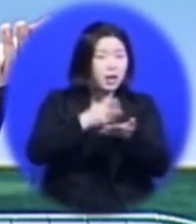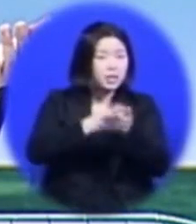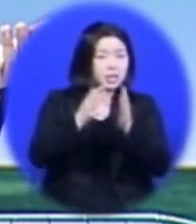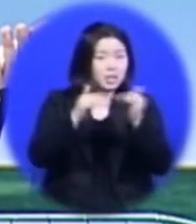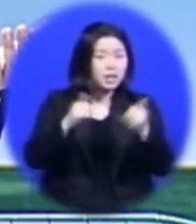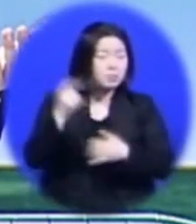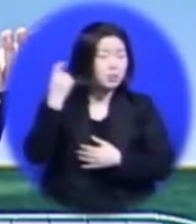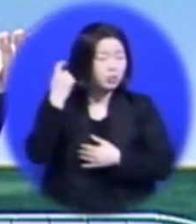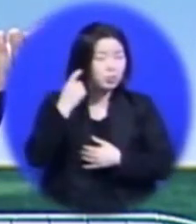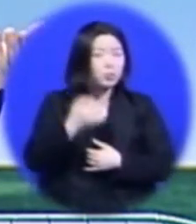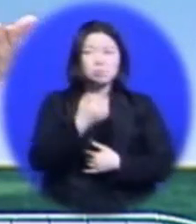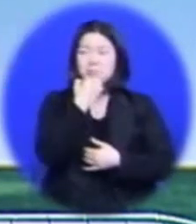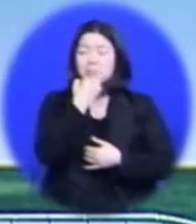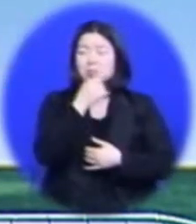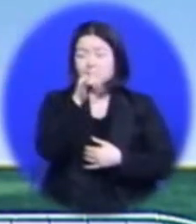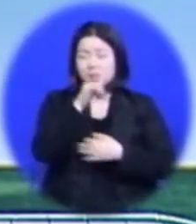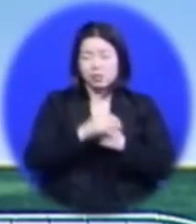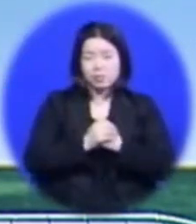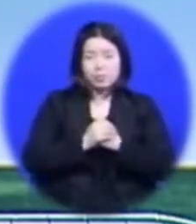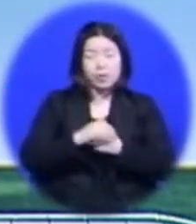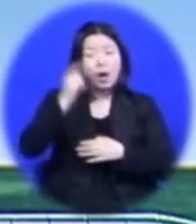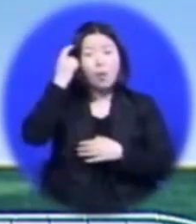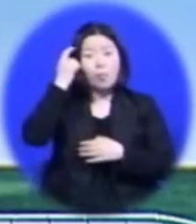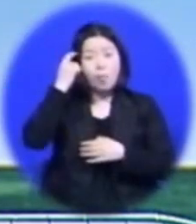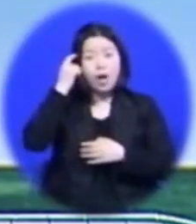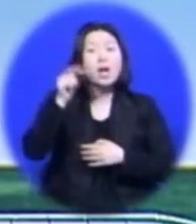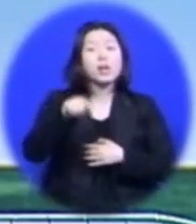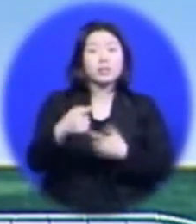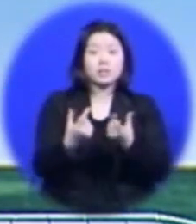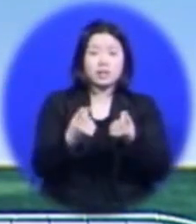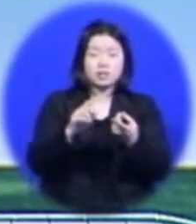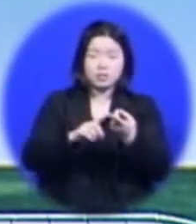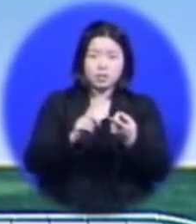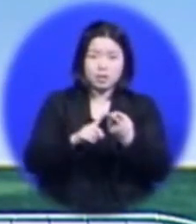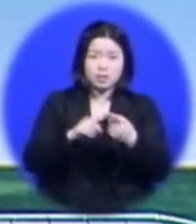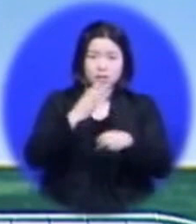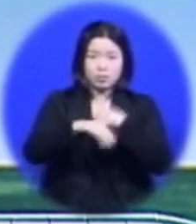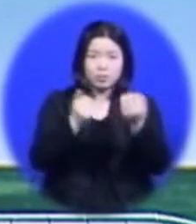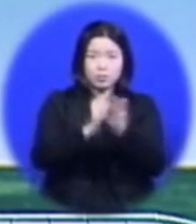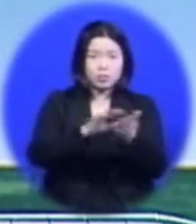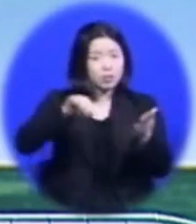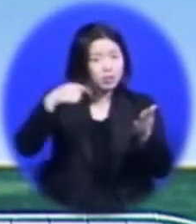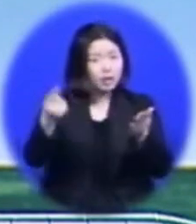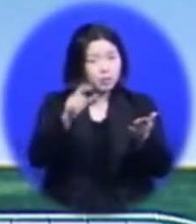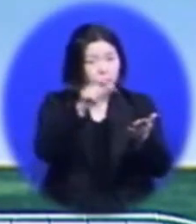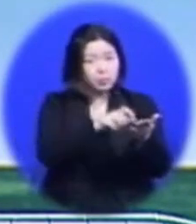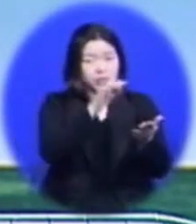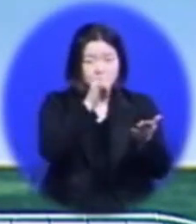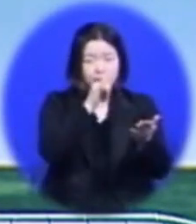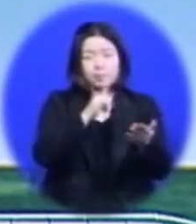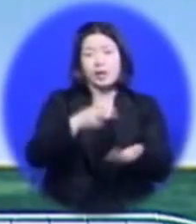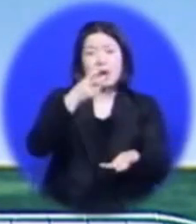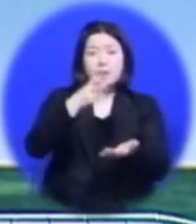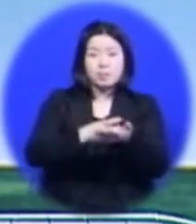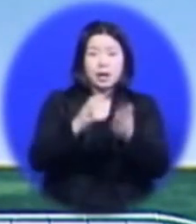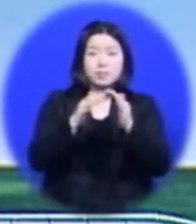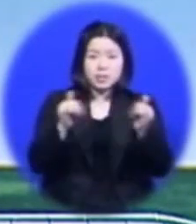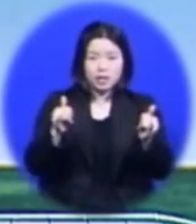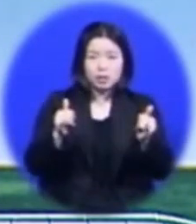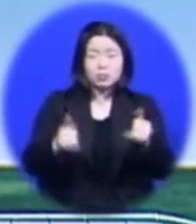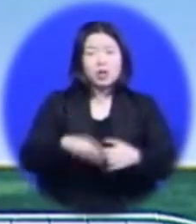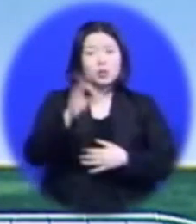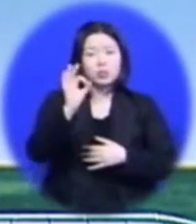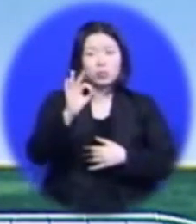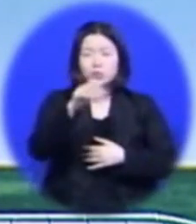그랬습니다. 그러면서 왜 그랬는지를 성경이 말하기를 바리새인들은